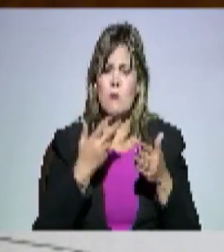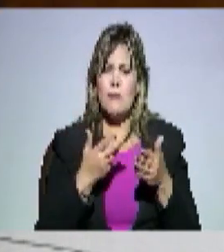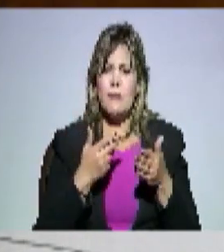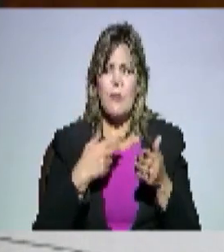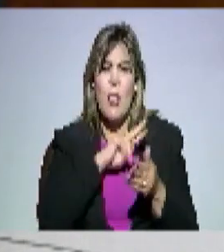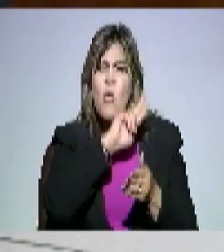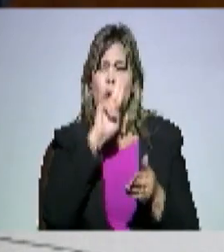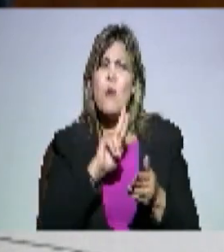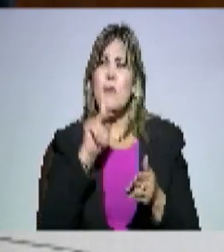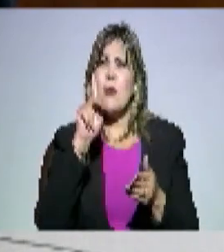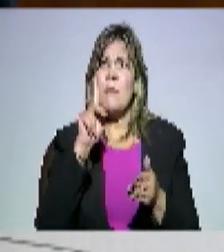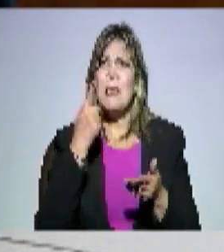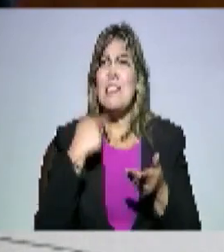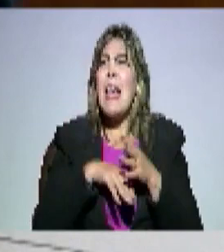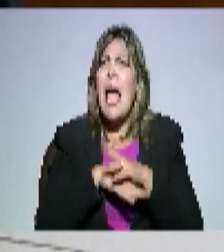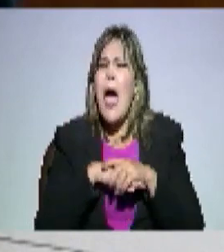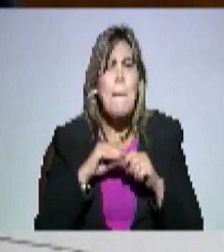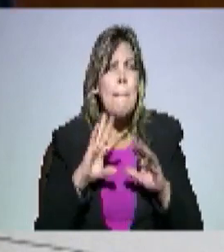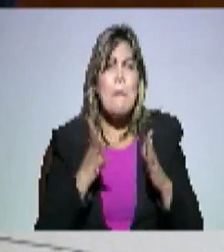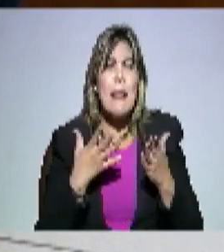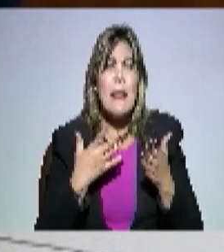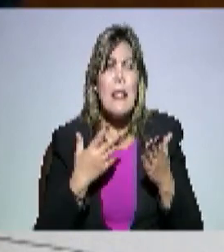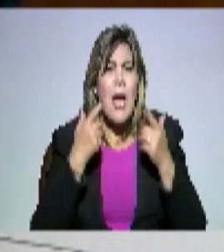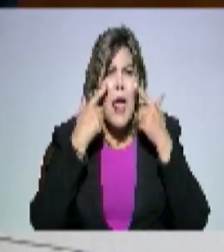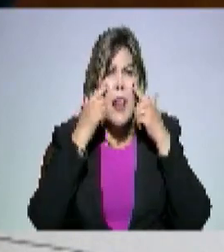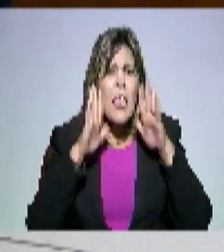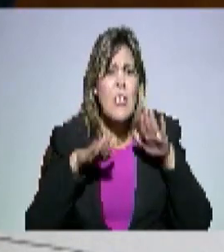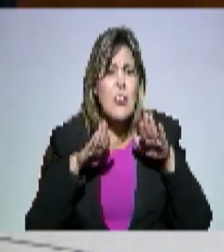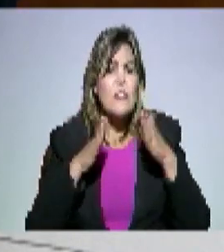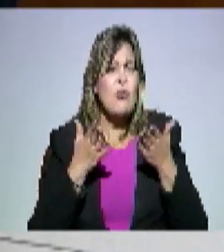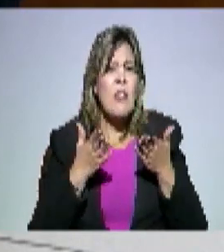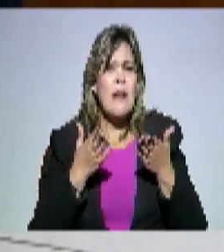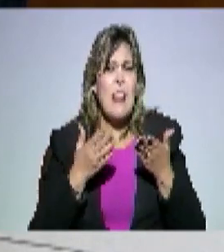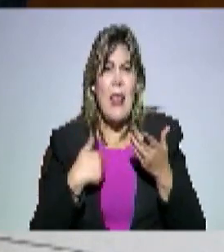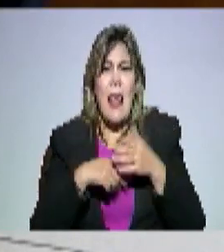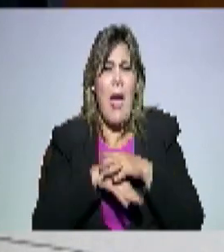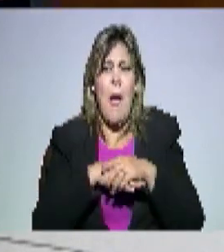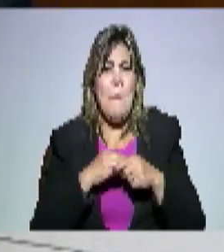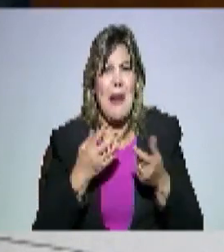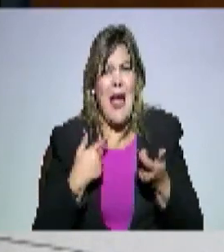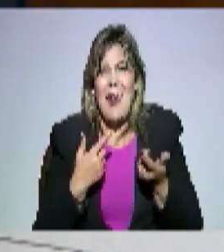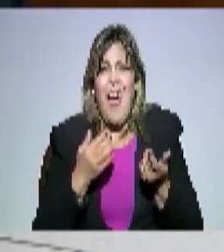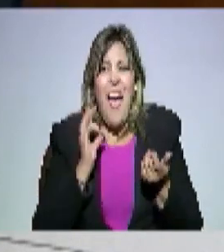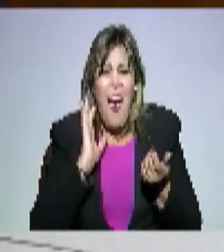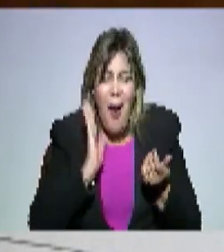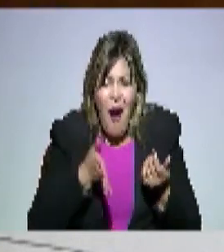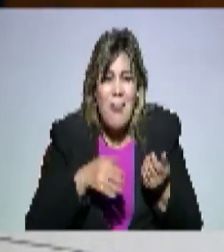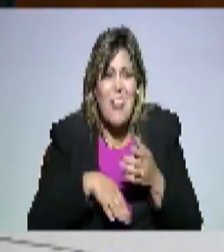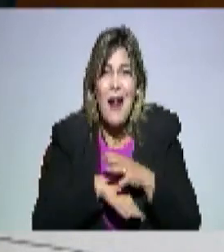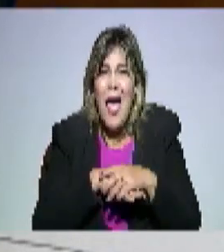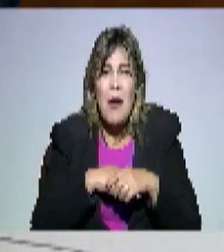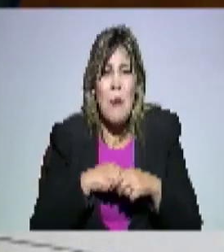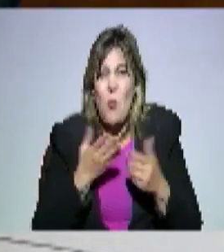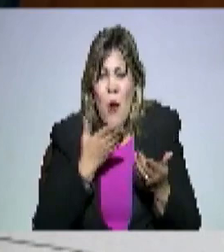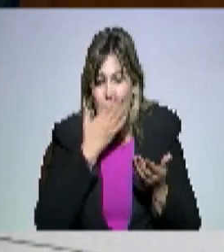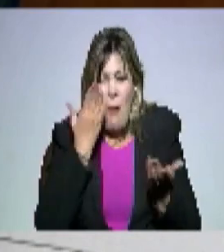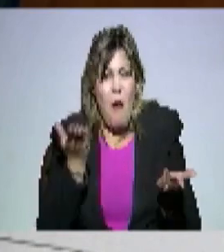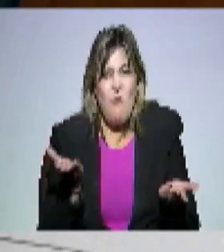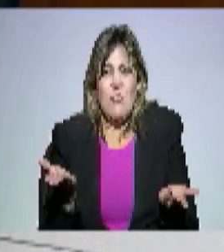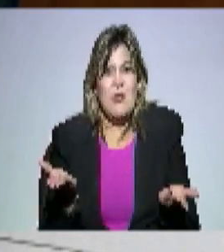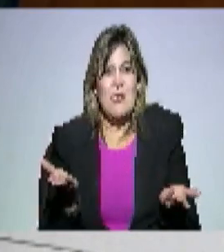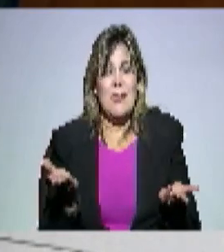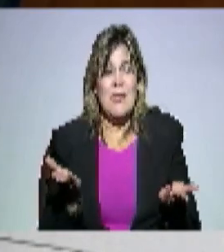يا رب هي الوصيه دي بتتنفذ ازاي هي الوصيه دي قابله للتنفيذ الاول ولا غير قابله للتنفيذ ينفع انفذها ولا ما